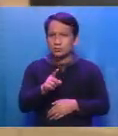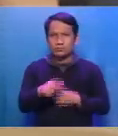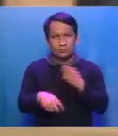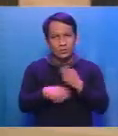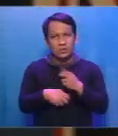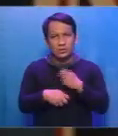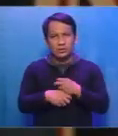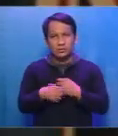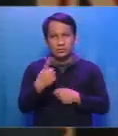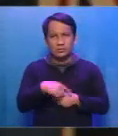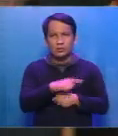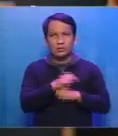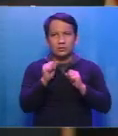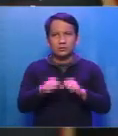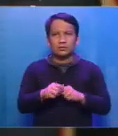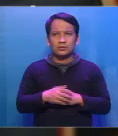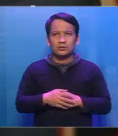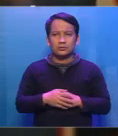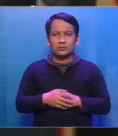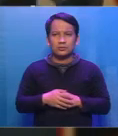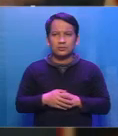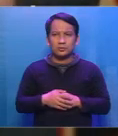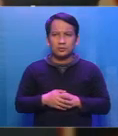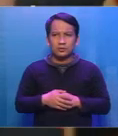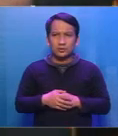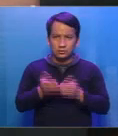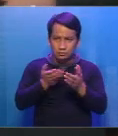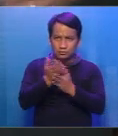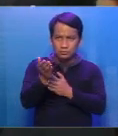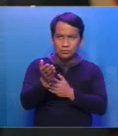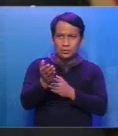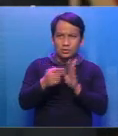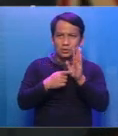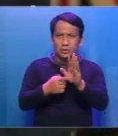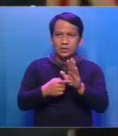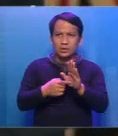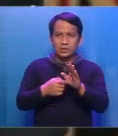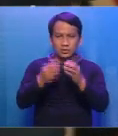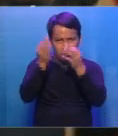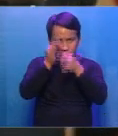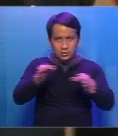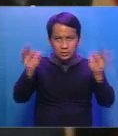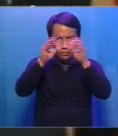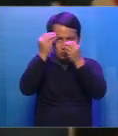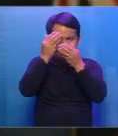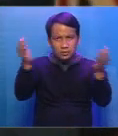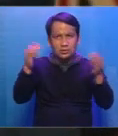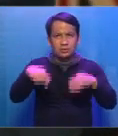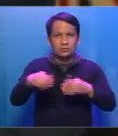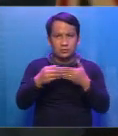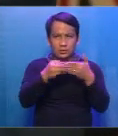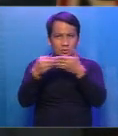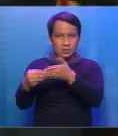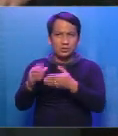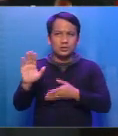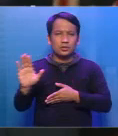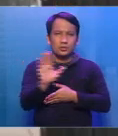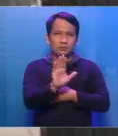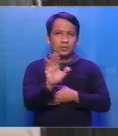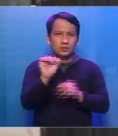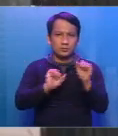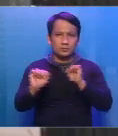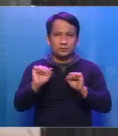we have said throughout this pandemic that we must and we will be guided by the